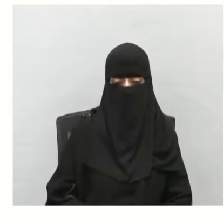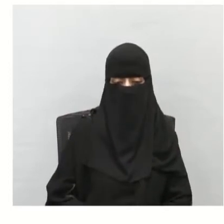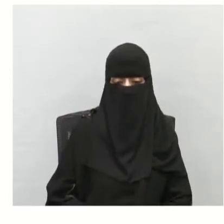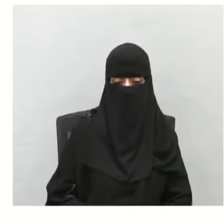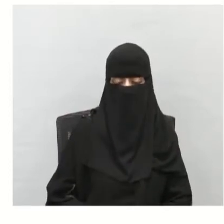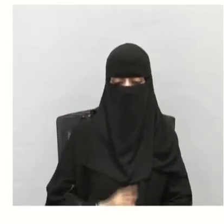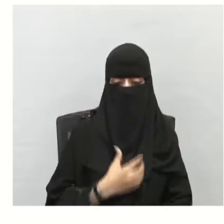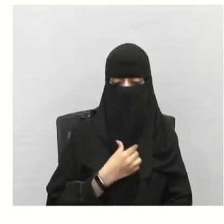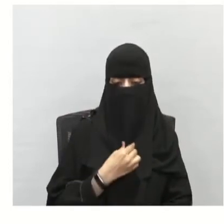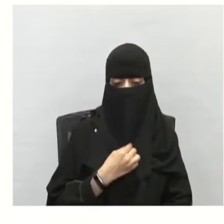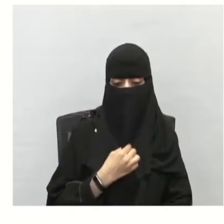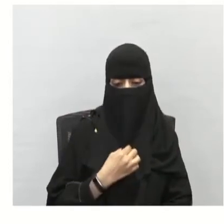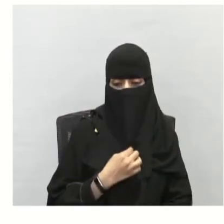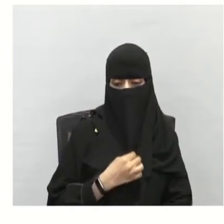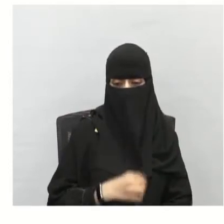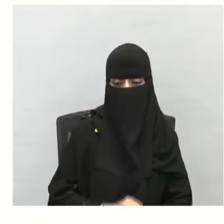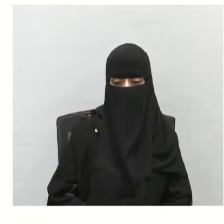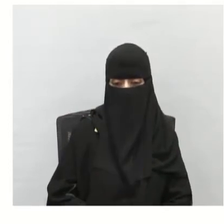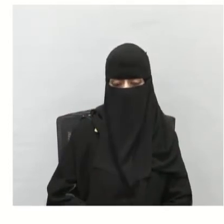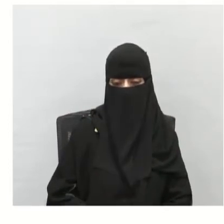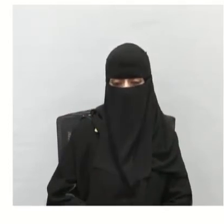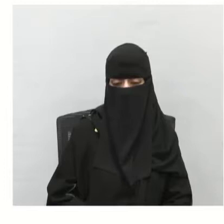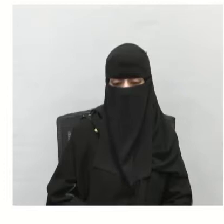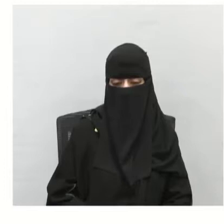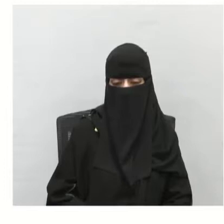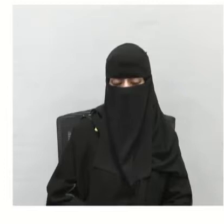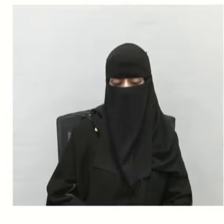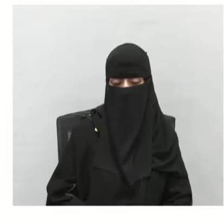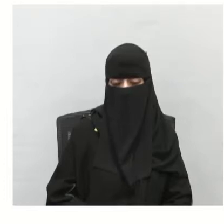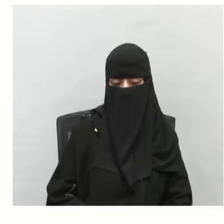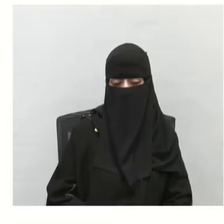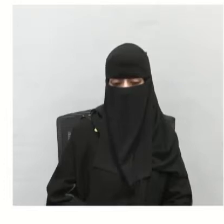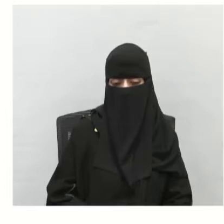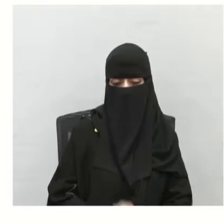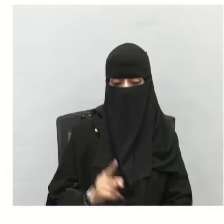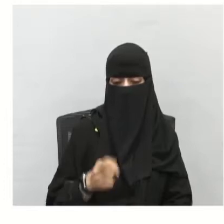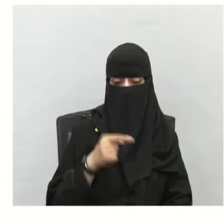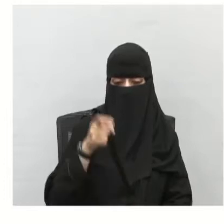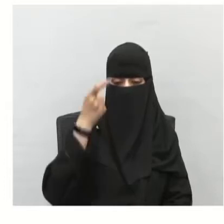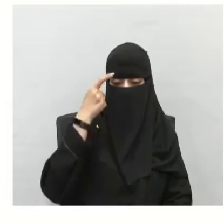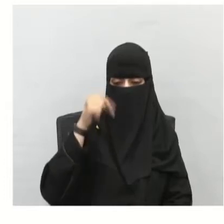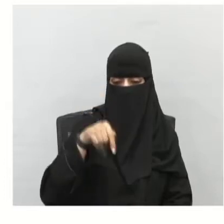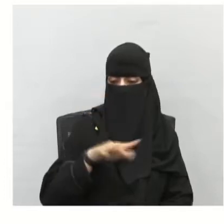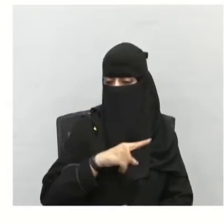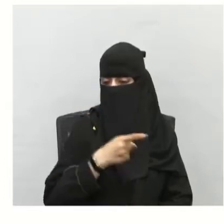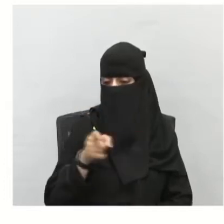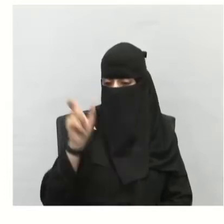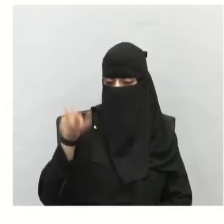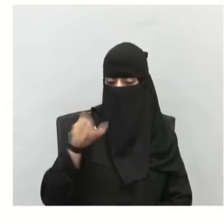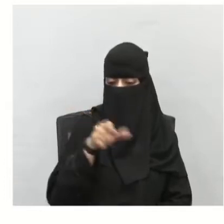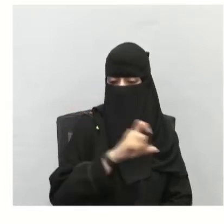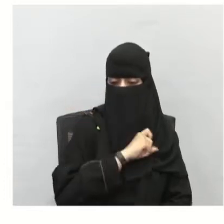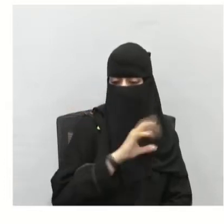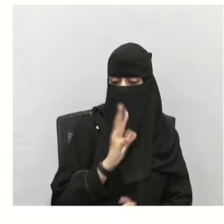ممتازين. إذن حسن 10 ضرب 9 يساوي 90 ريالا. هنا أوجدنا كم يمتلك كل طالب من